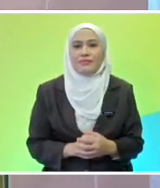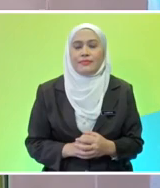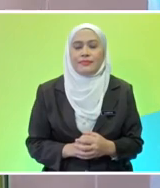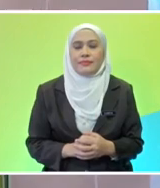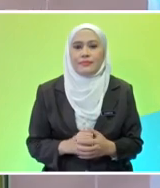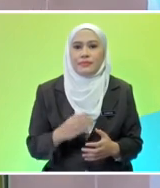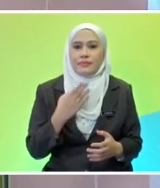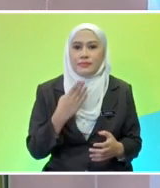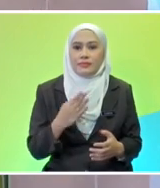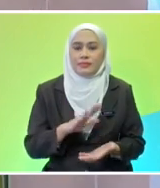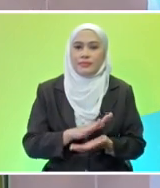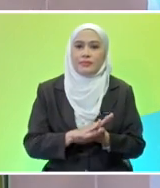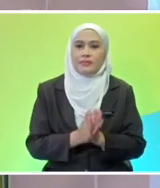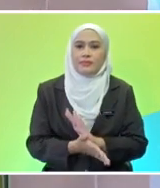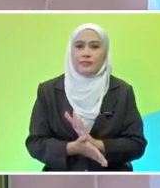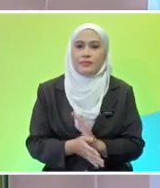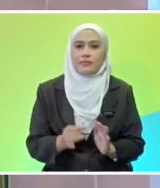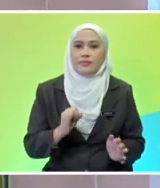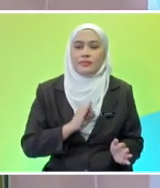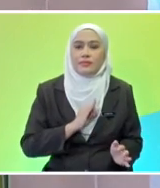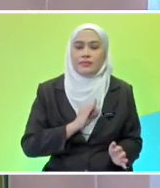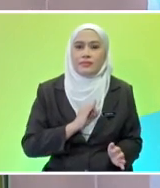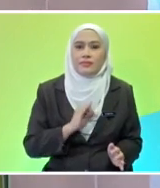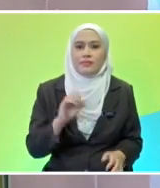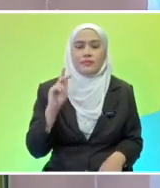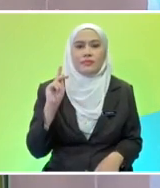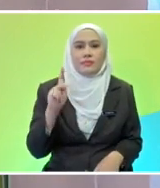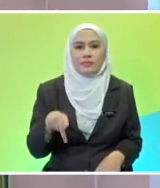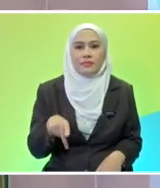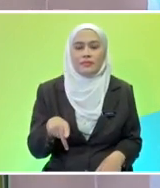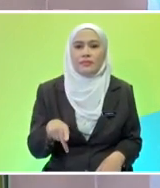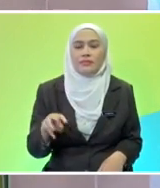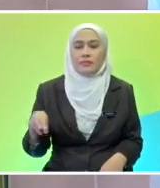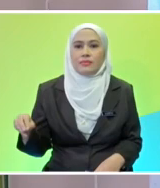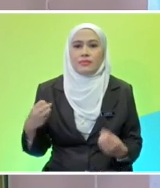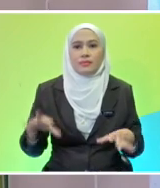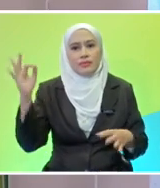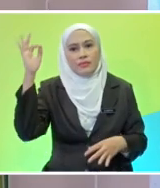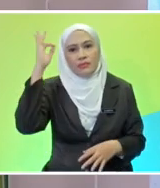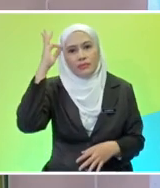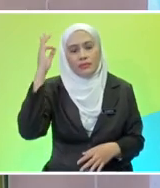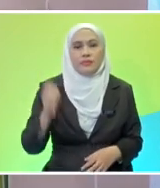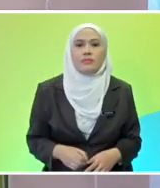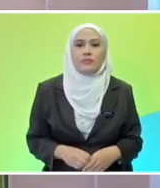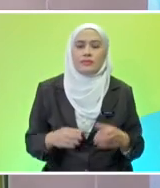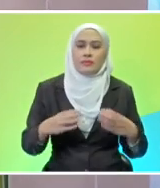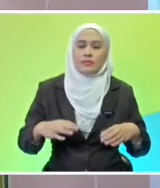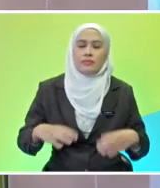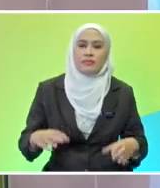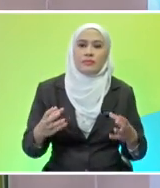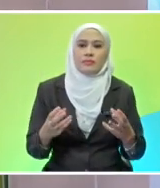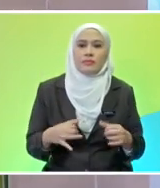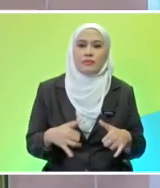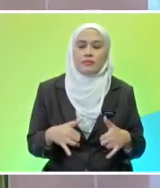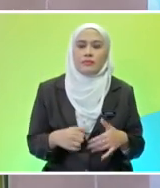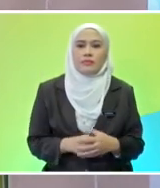Baik, saya pun pasti benar-benar dah faham macam mana cara-cara permainan dia. Jadi cikgu, kita cabut dulu. Alright.